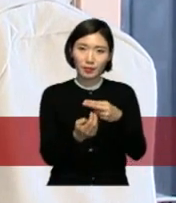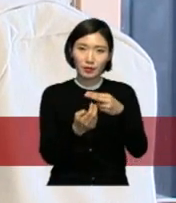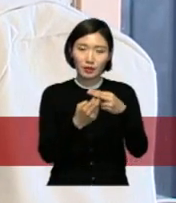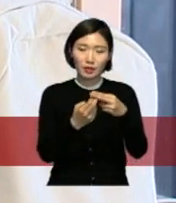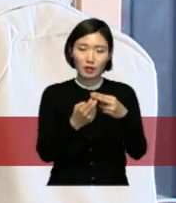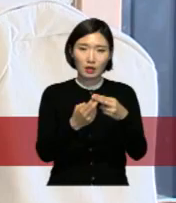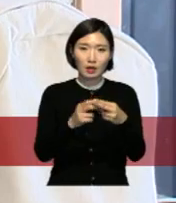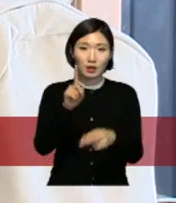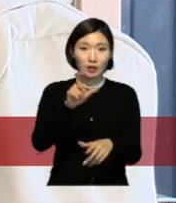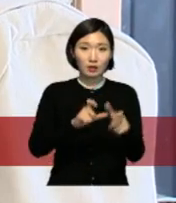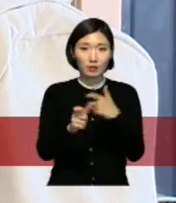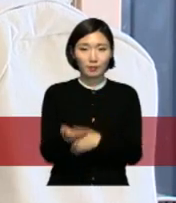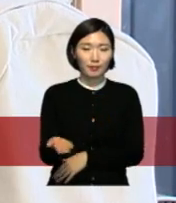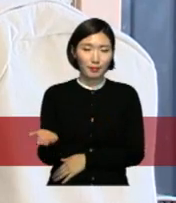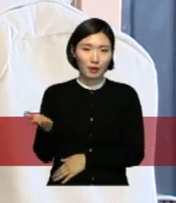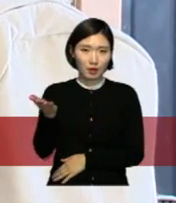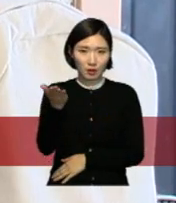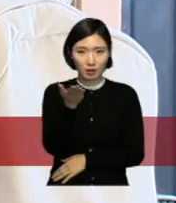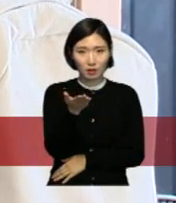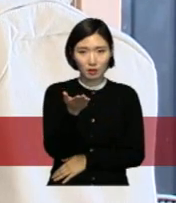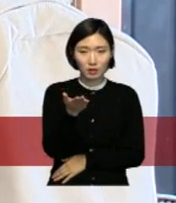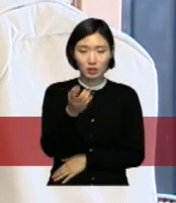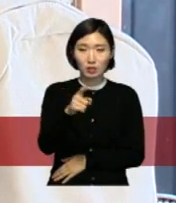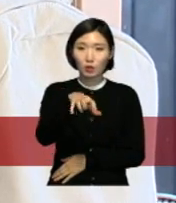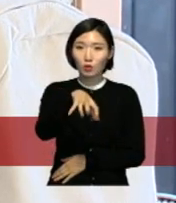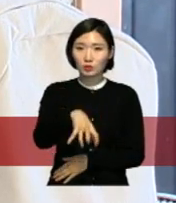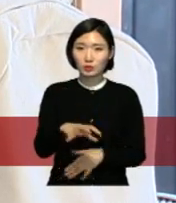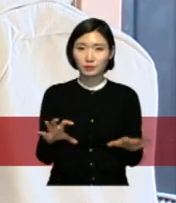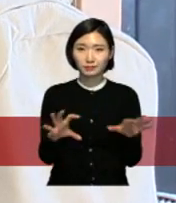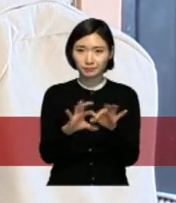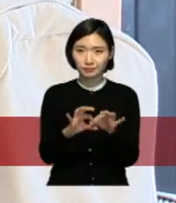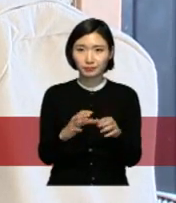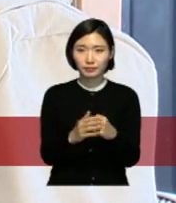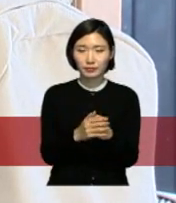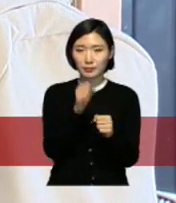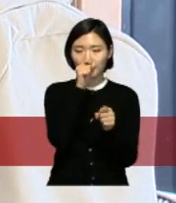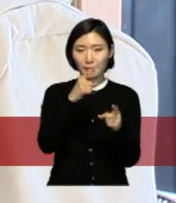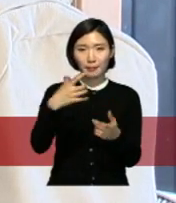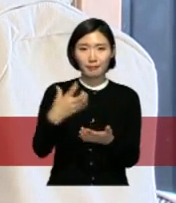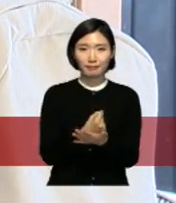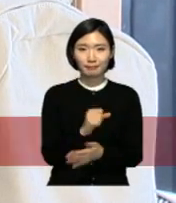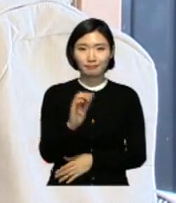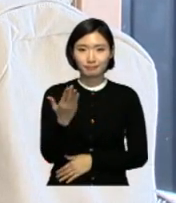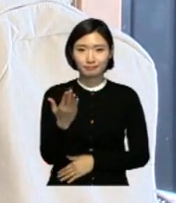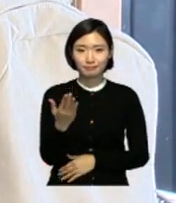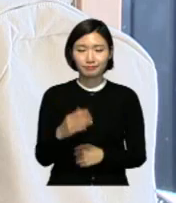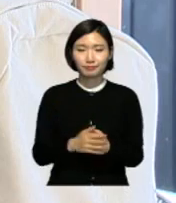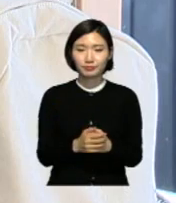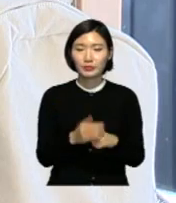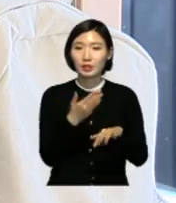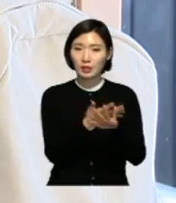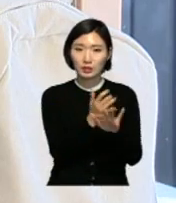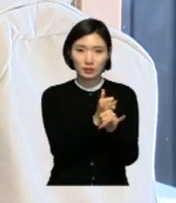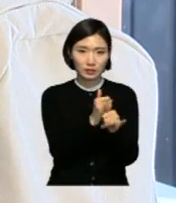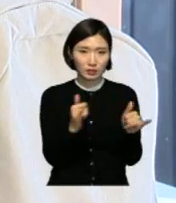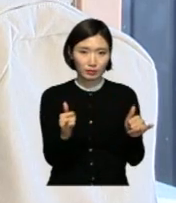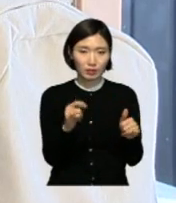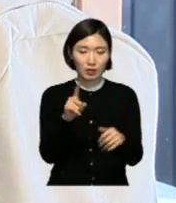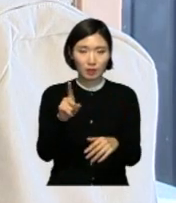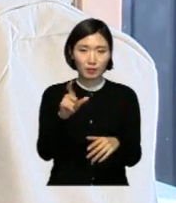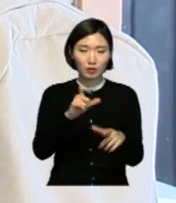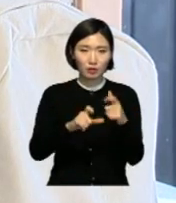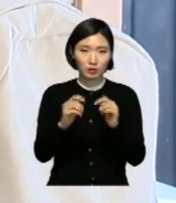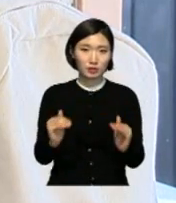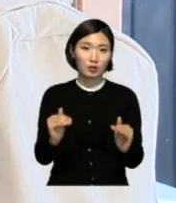단계 성장하는 것을 이 공간을 통해서 그 기회를 얻은 것 같아요. 그래서 다른 분들도 한 단계